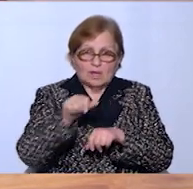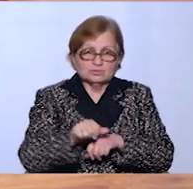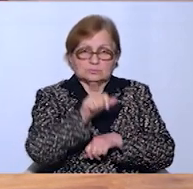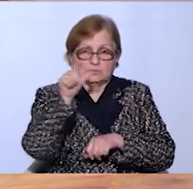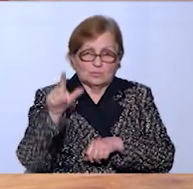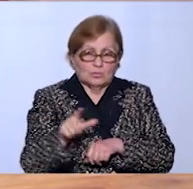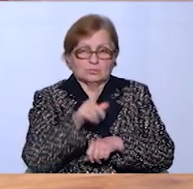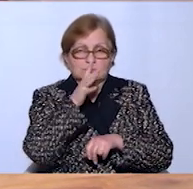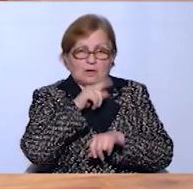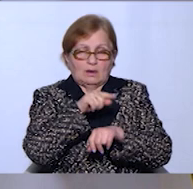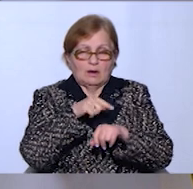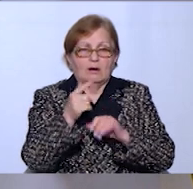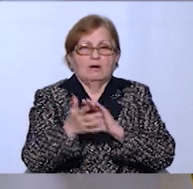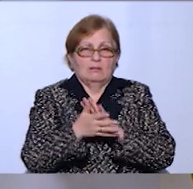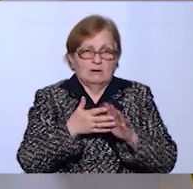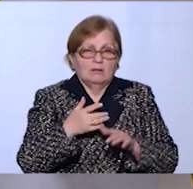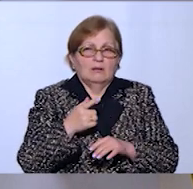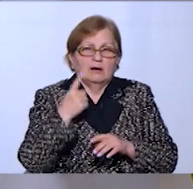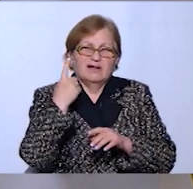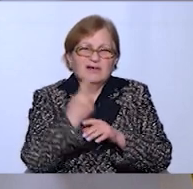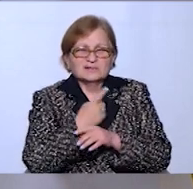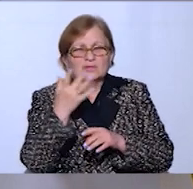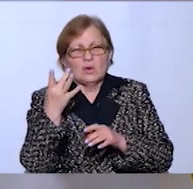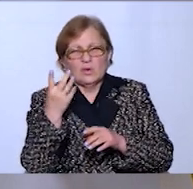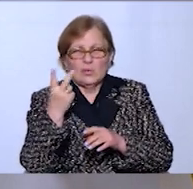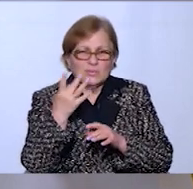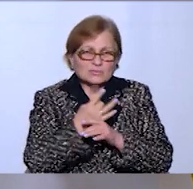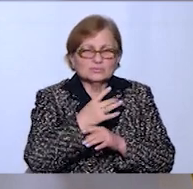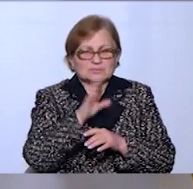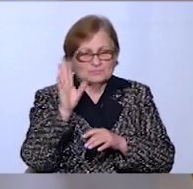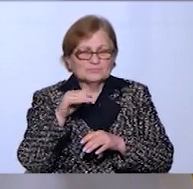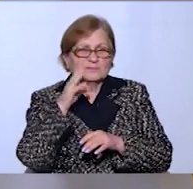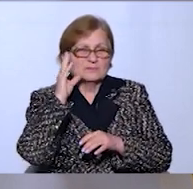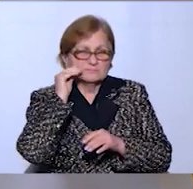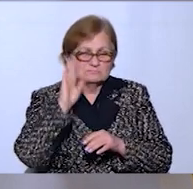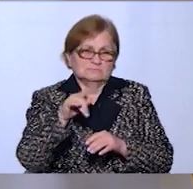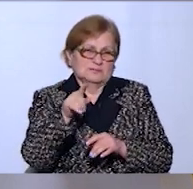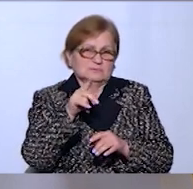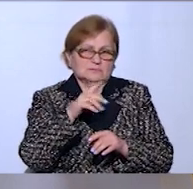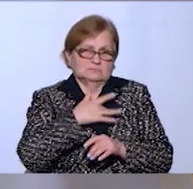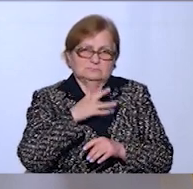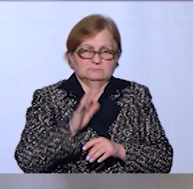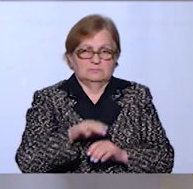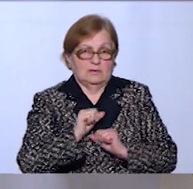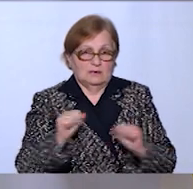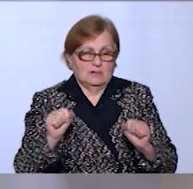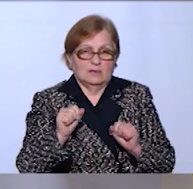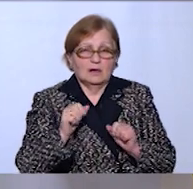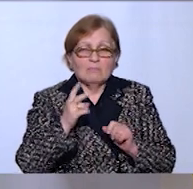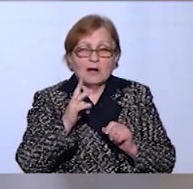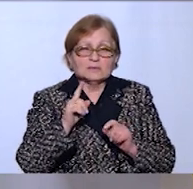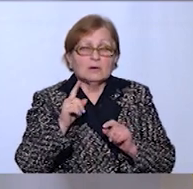როგორიც არის ვთქვათ ახსნა, კომენტარი, ყურადღების ვთქვათ გადატანა, მასთან გასაუბრება თუ ასე შემდეგ